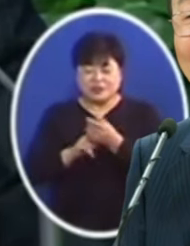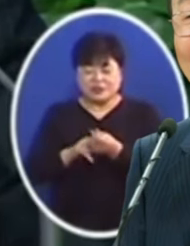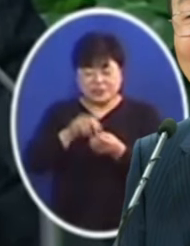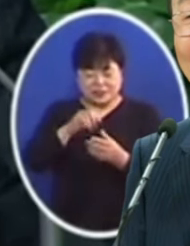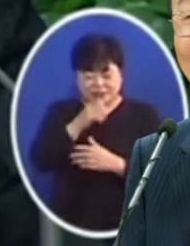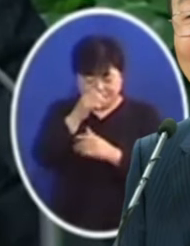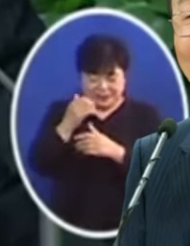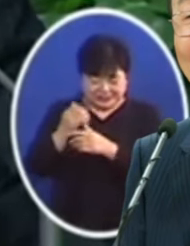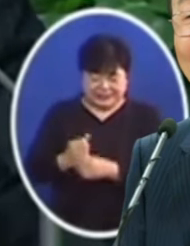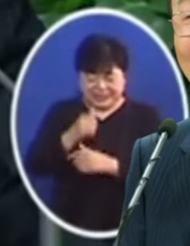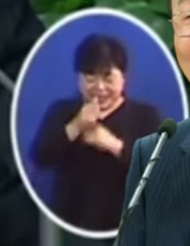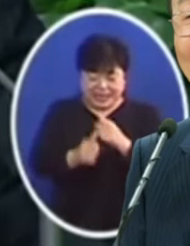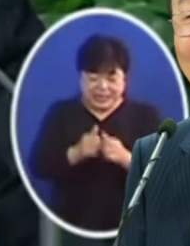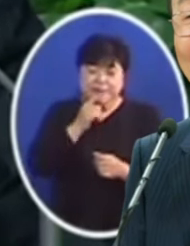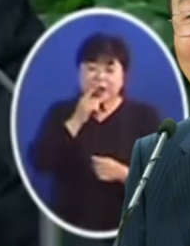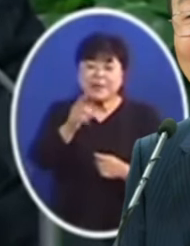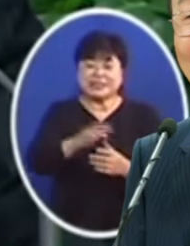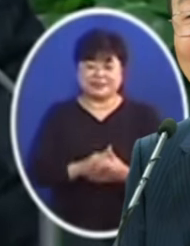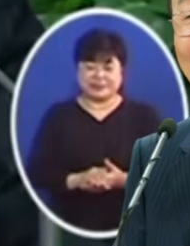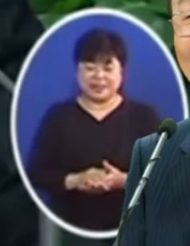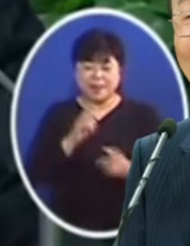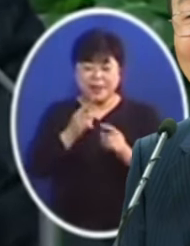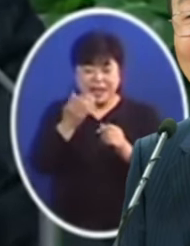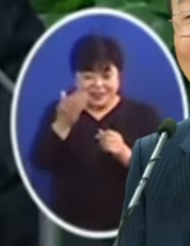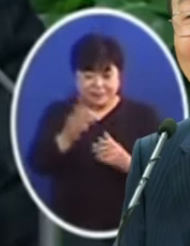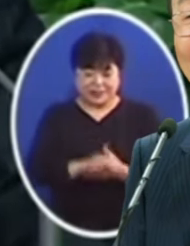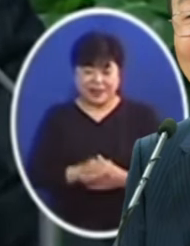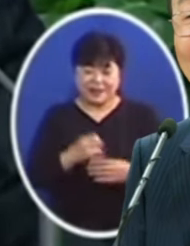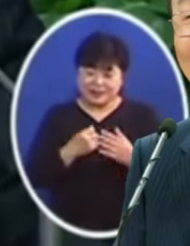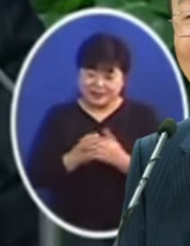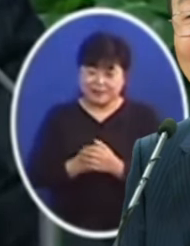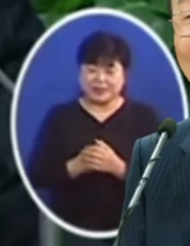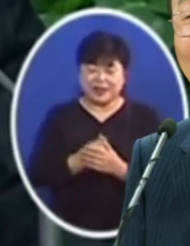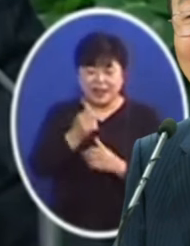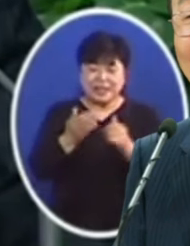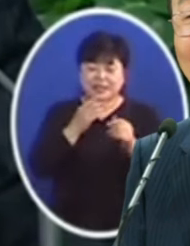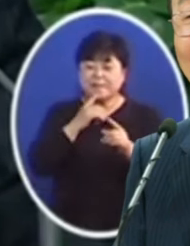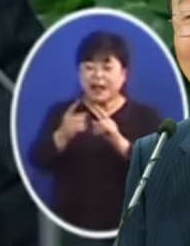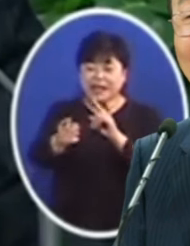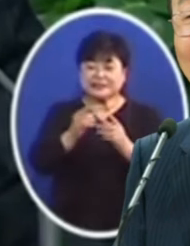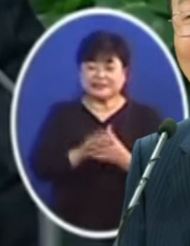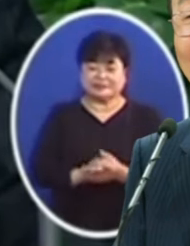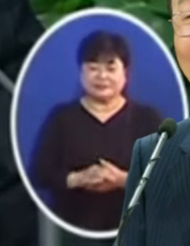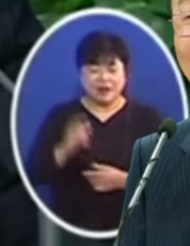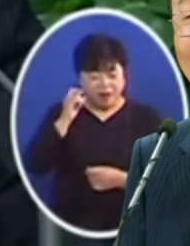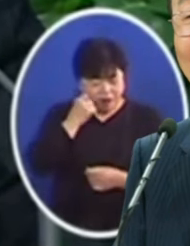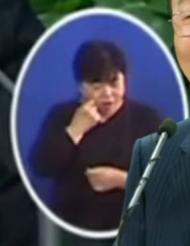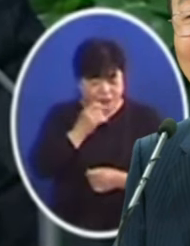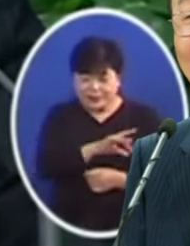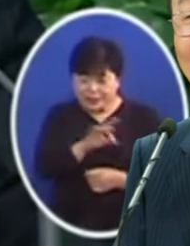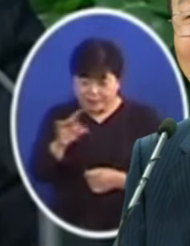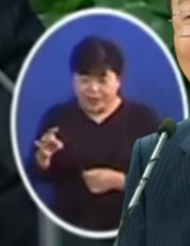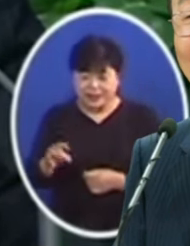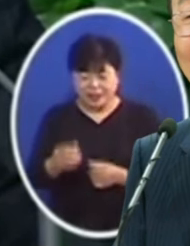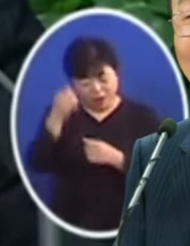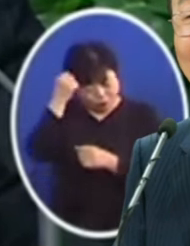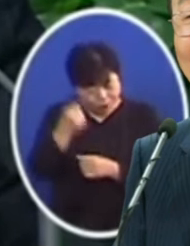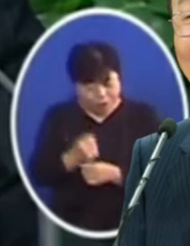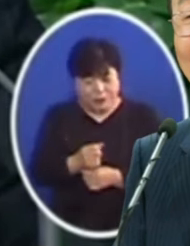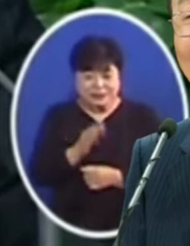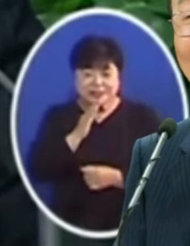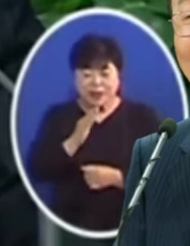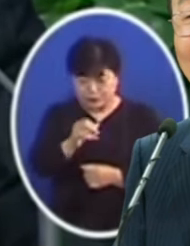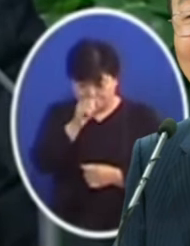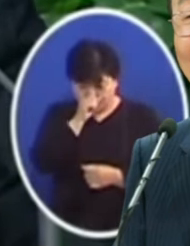의뢰하는 하나님이라 하리니 말을 해야 되는 것입니다. 그렇기 때문에 하나님 말씀을 내가 어려울 때마다 외우는 것이 참